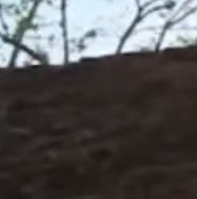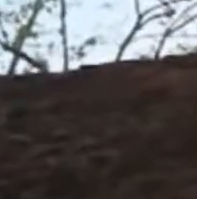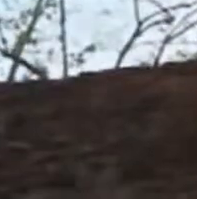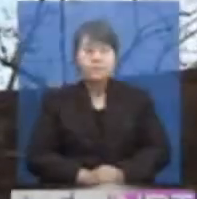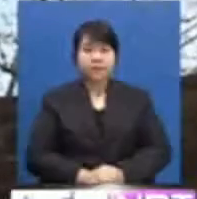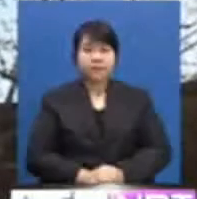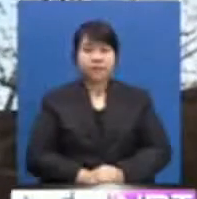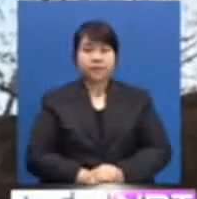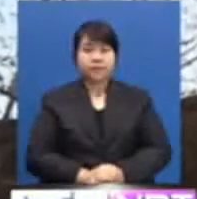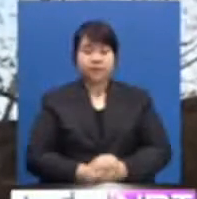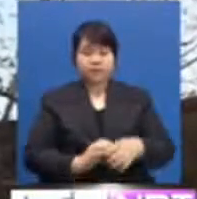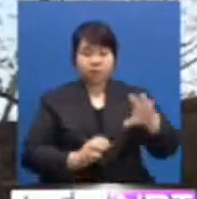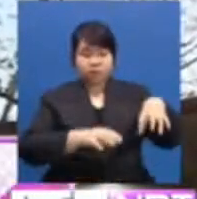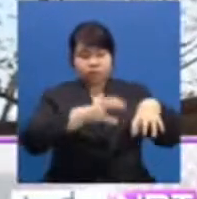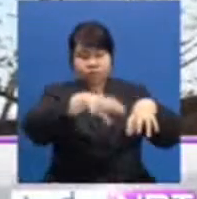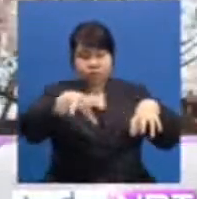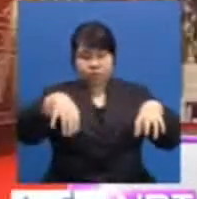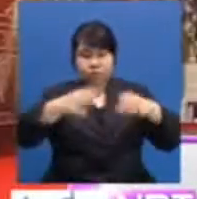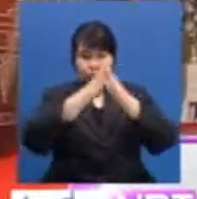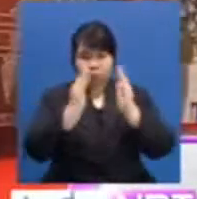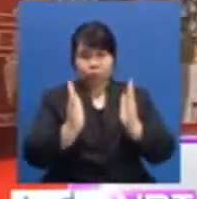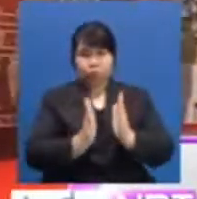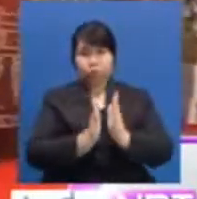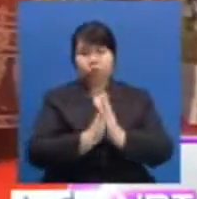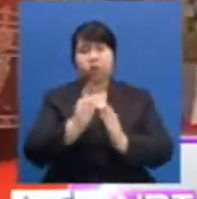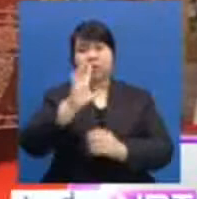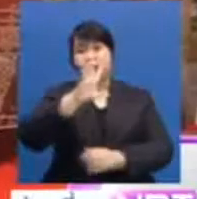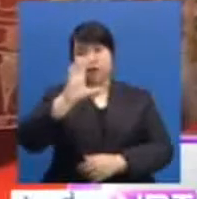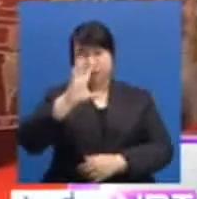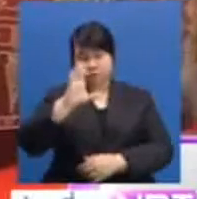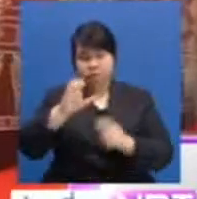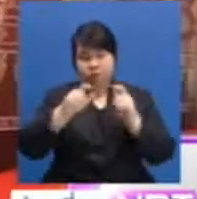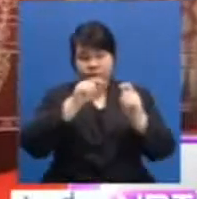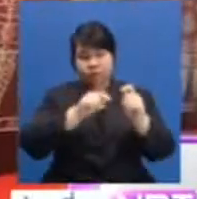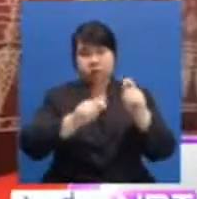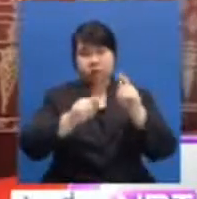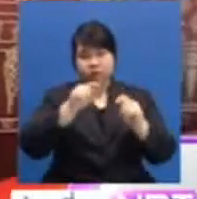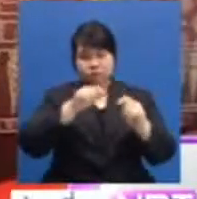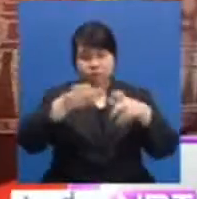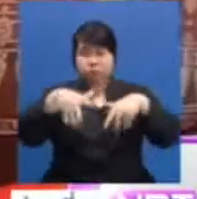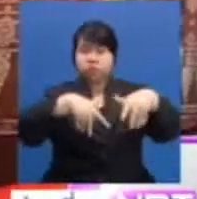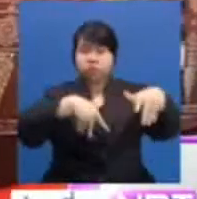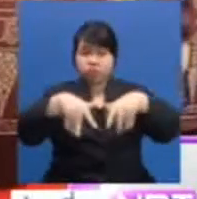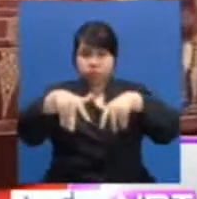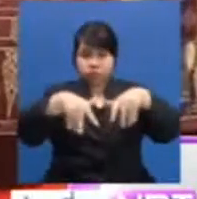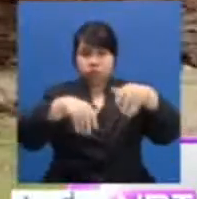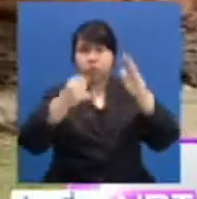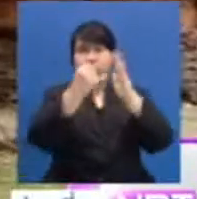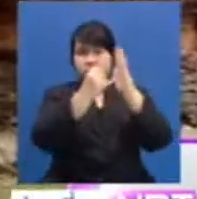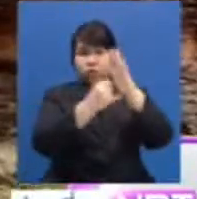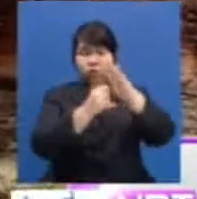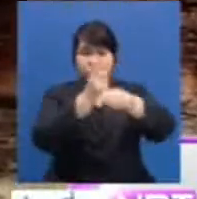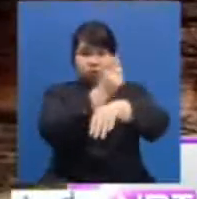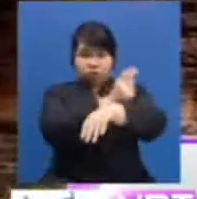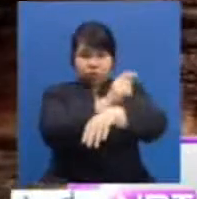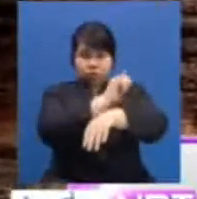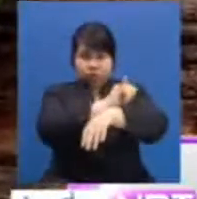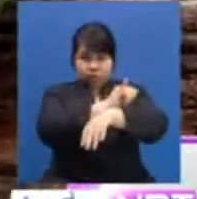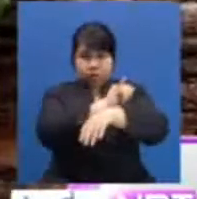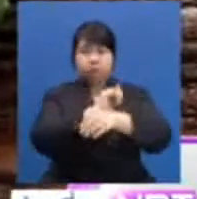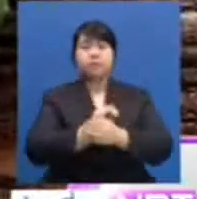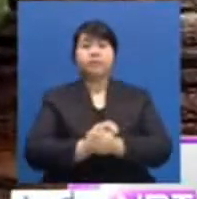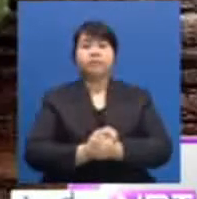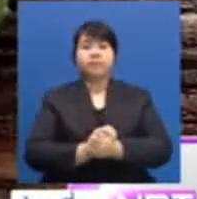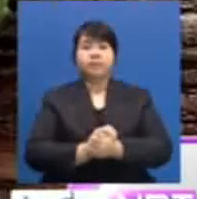กว่า500วัดที่ตั้งอยู่ในอำเภอตำบลชุมชนและหมู่บ้านของจังหวัดพระนครศรีอยุธยา